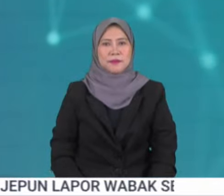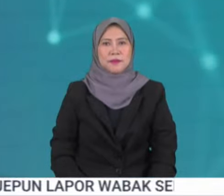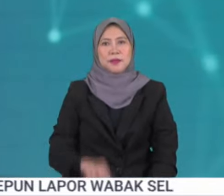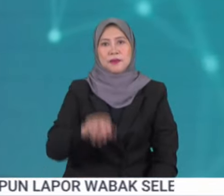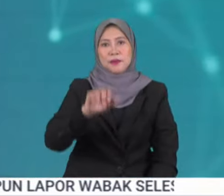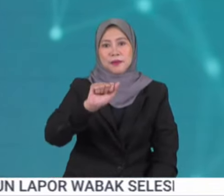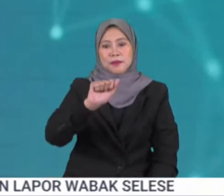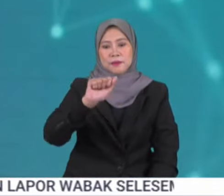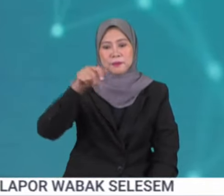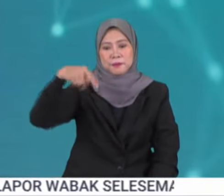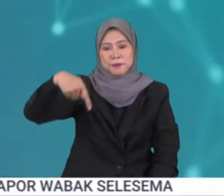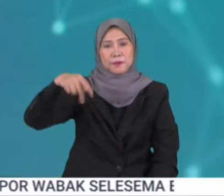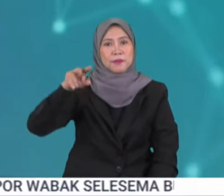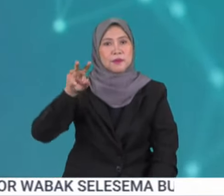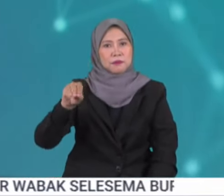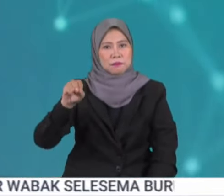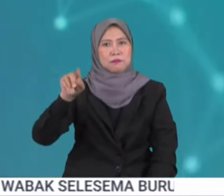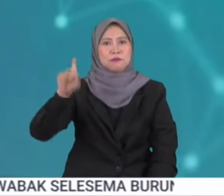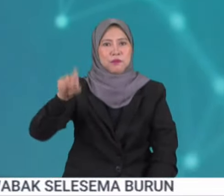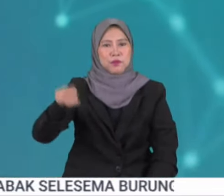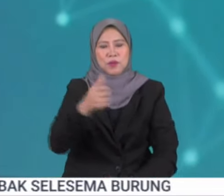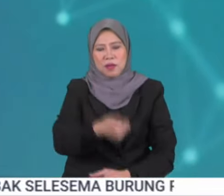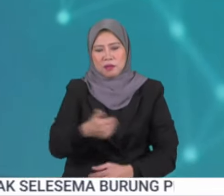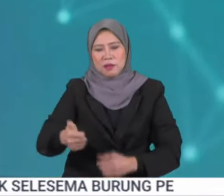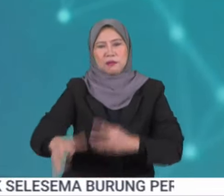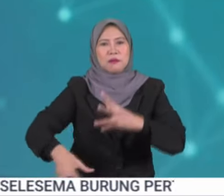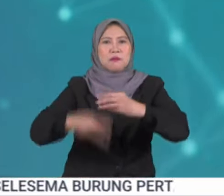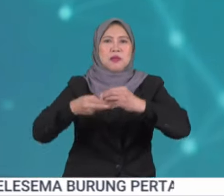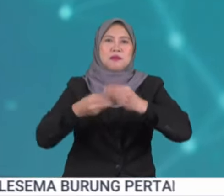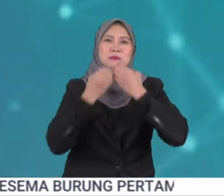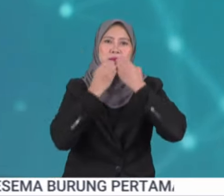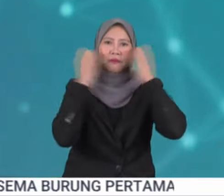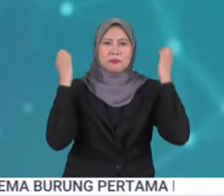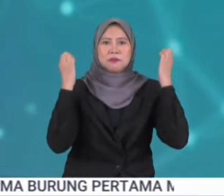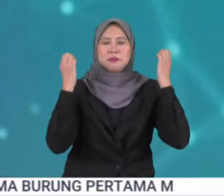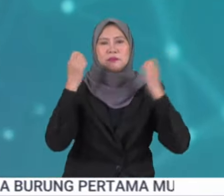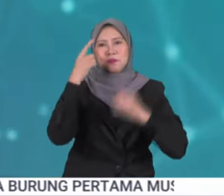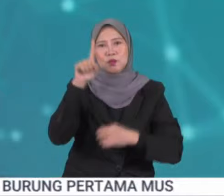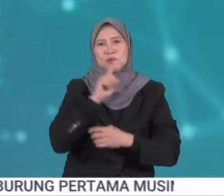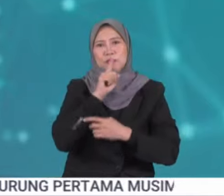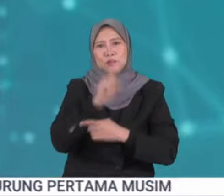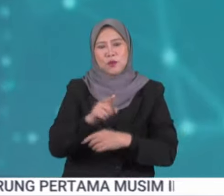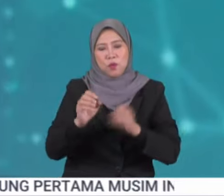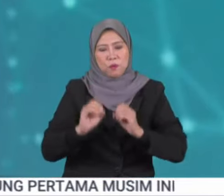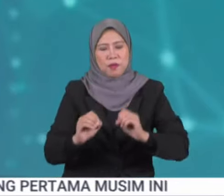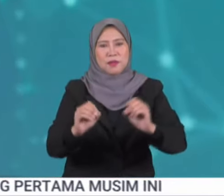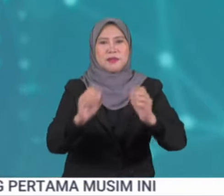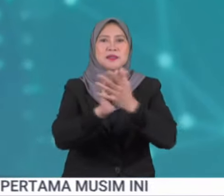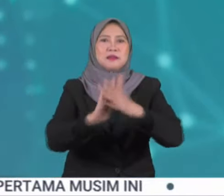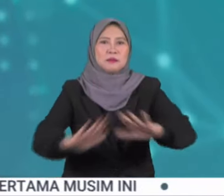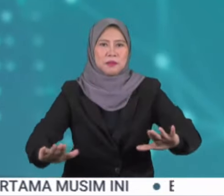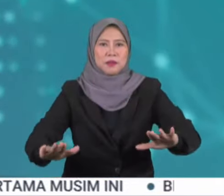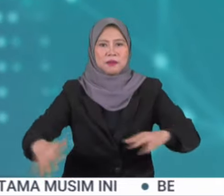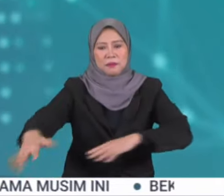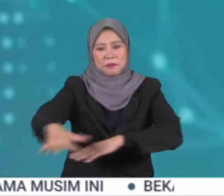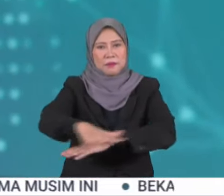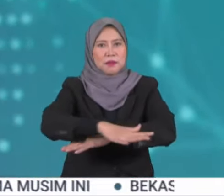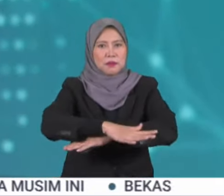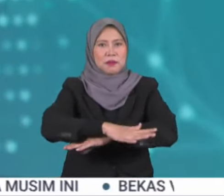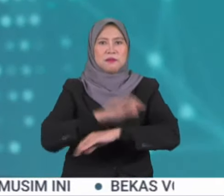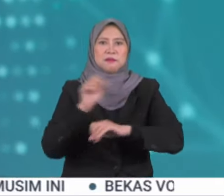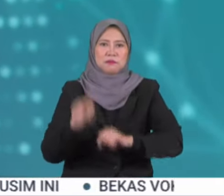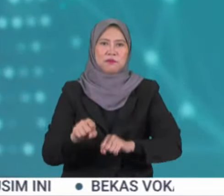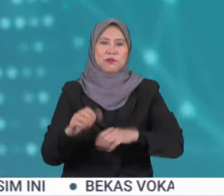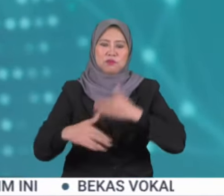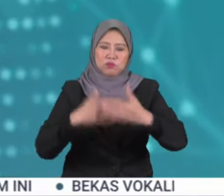Angkatan Pertahanan Awam Malaysia APM memerlukan aset tambahan lebih canggih bagi memastikan operasi penyelamat pantai